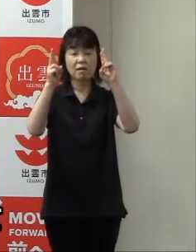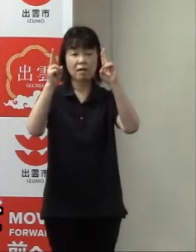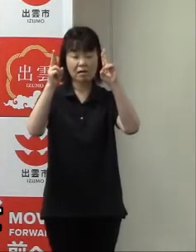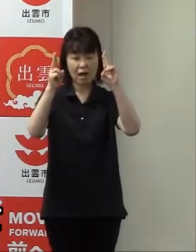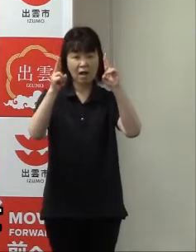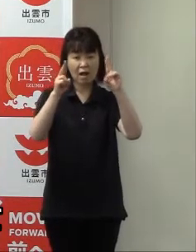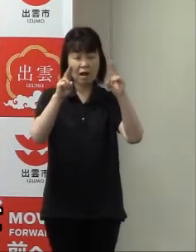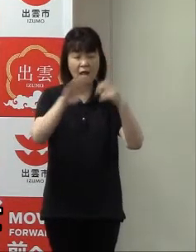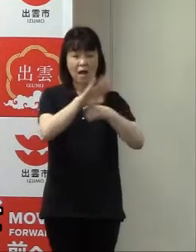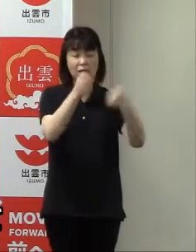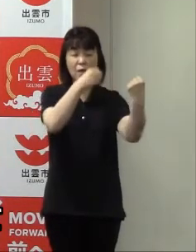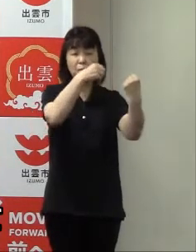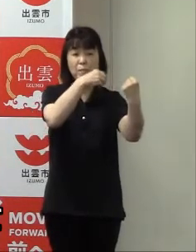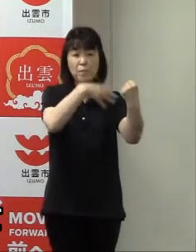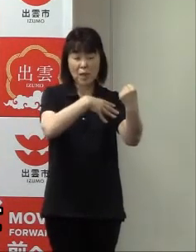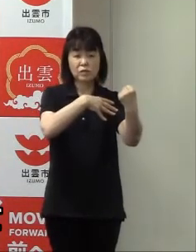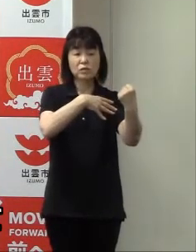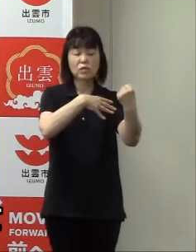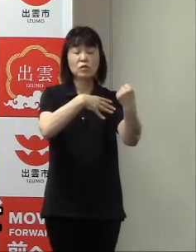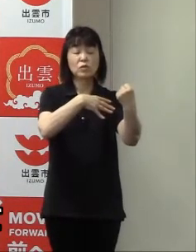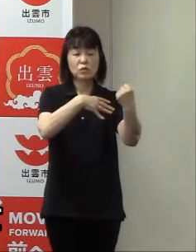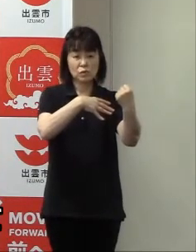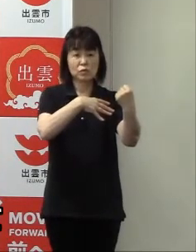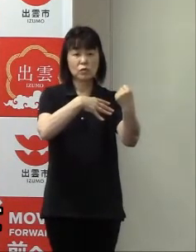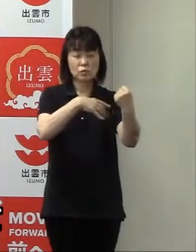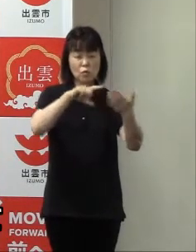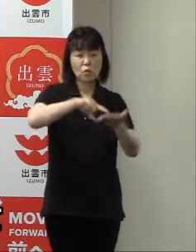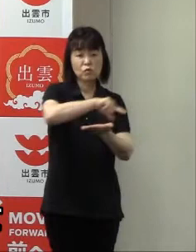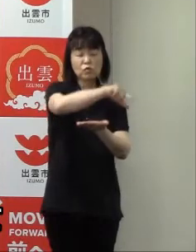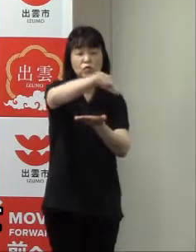原発から周辺3市にですね、